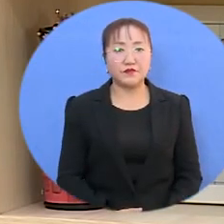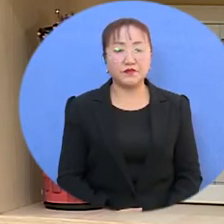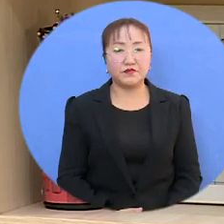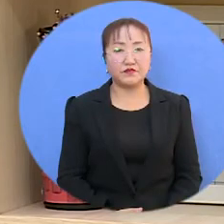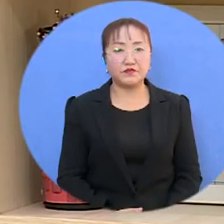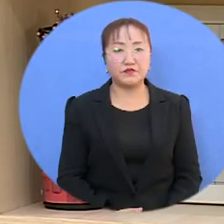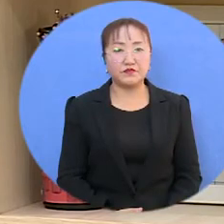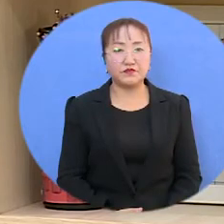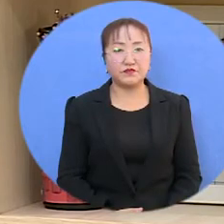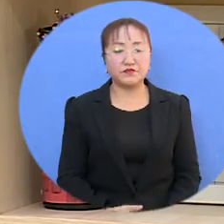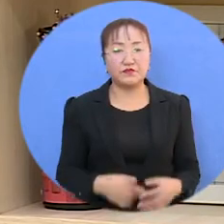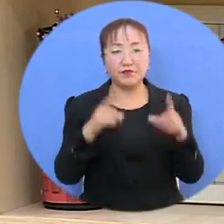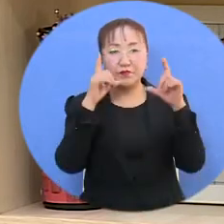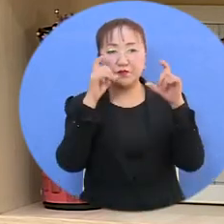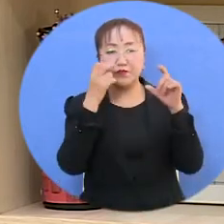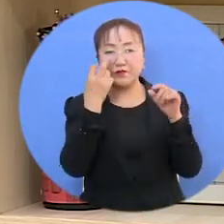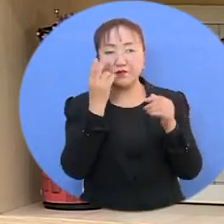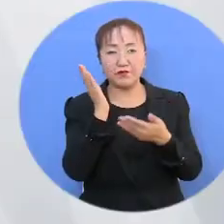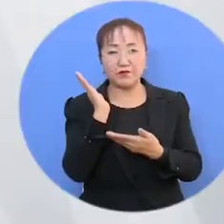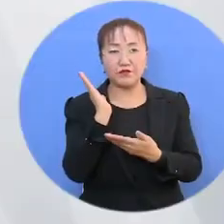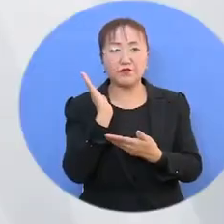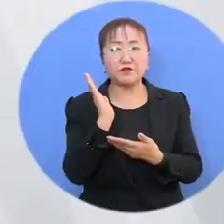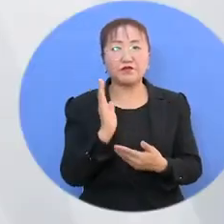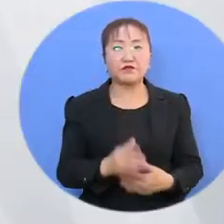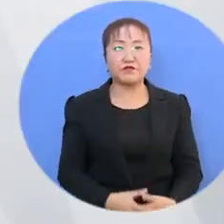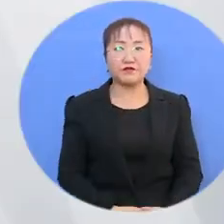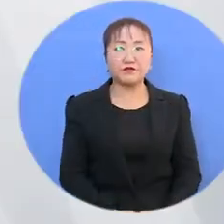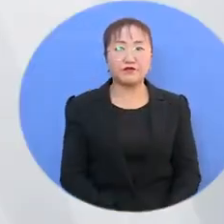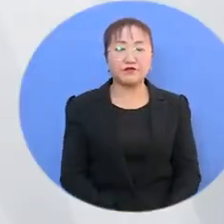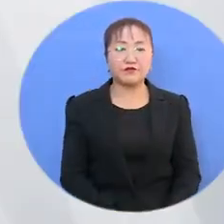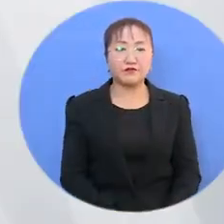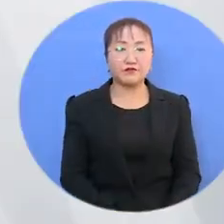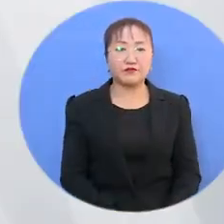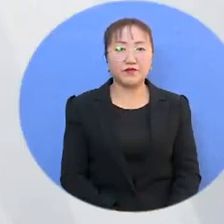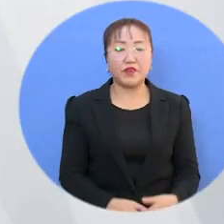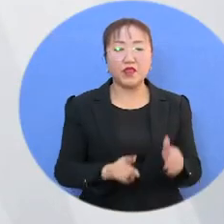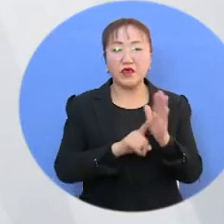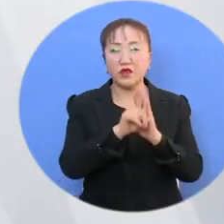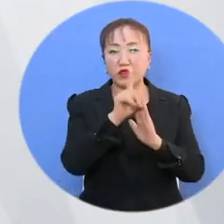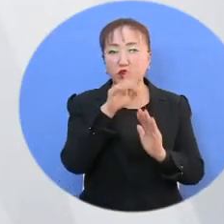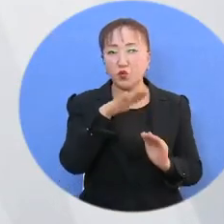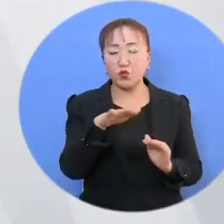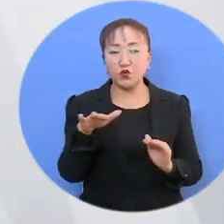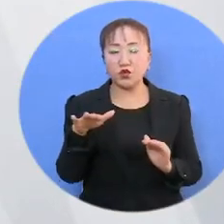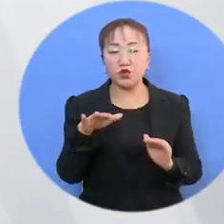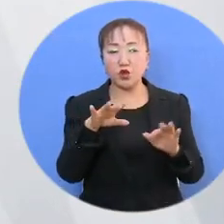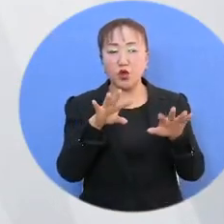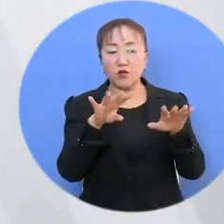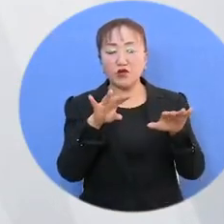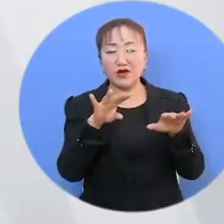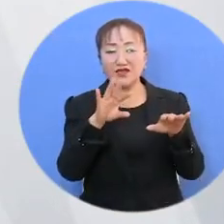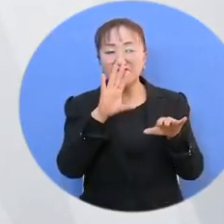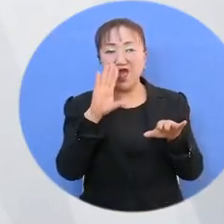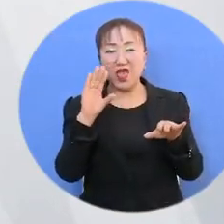За одоо бүгдээрээ энэ зургийг харцгаая. Энэ зург дэлгэцийг бүгдээрээ анхааралтай хараад. За эхний сурагч бол компьютерийн ард хэрхэн суусан